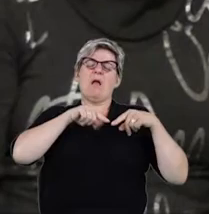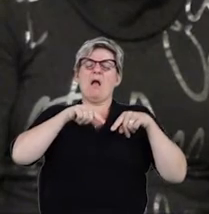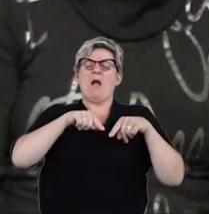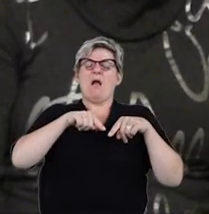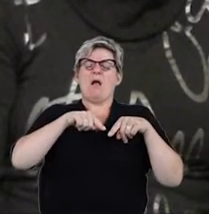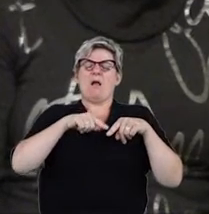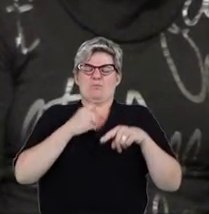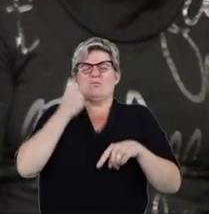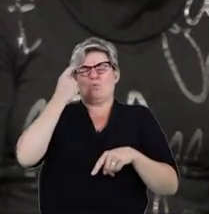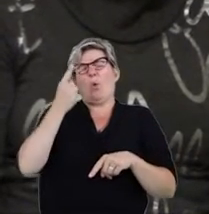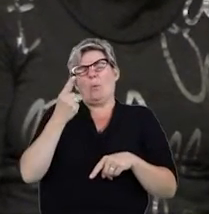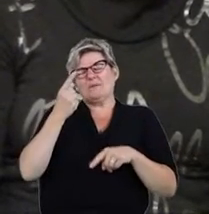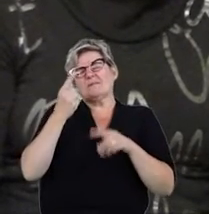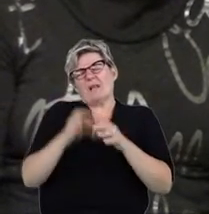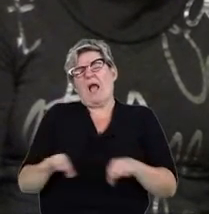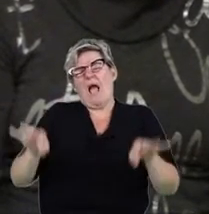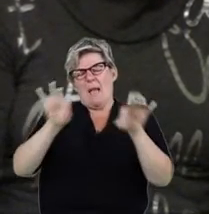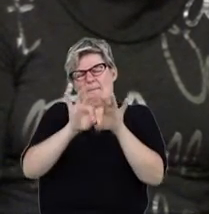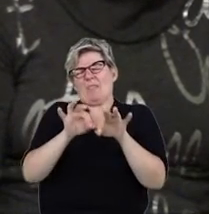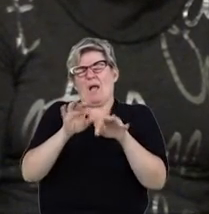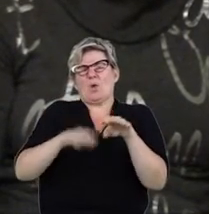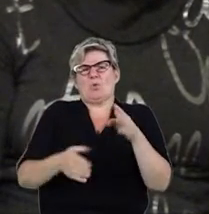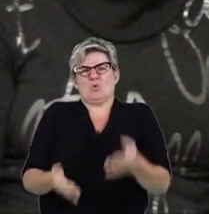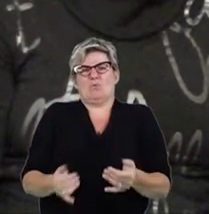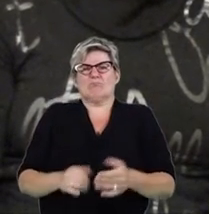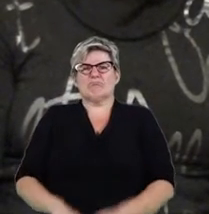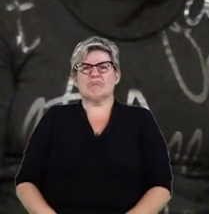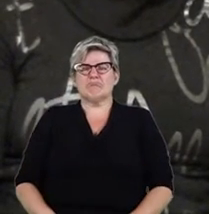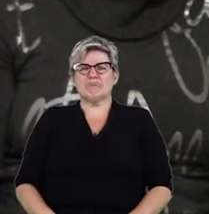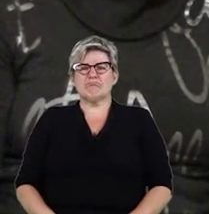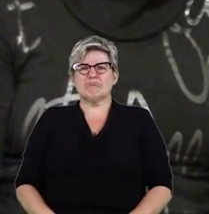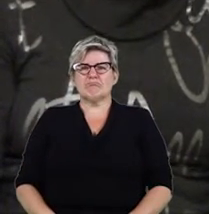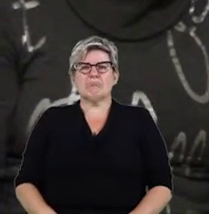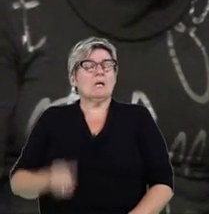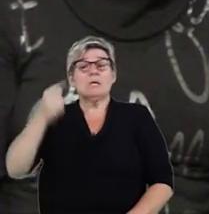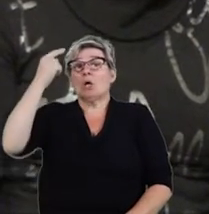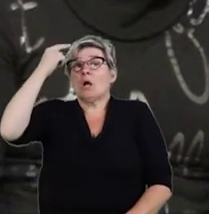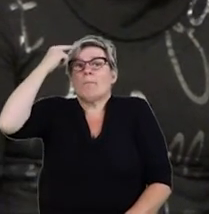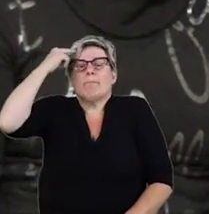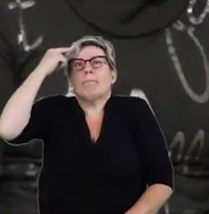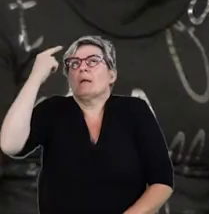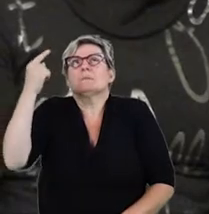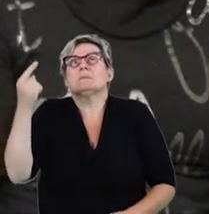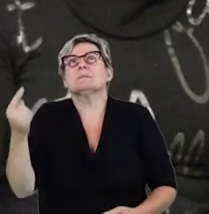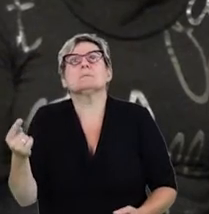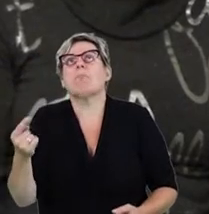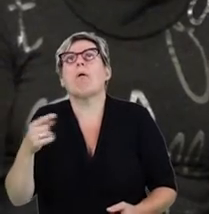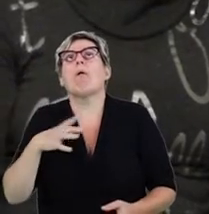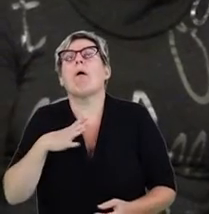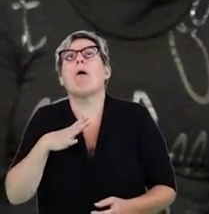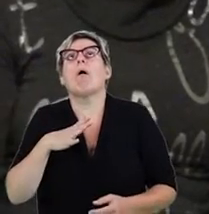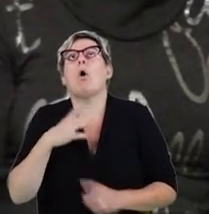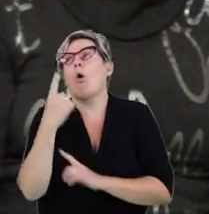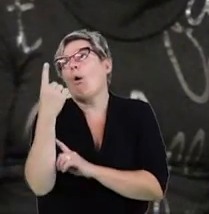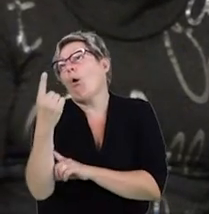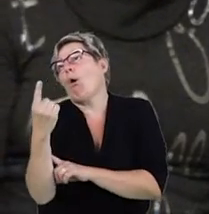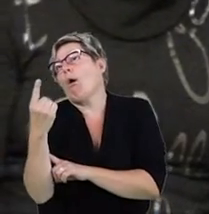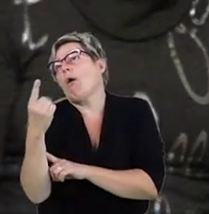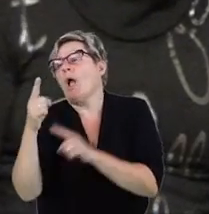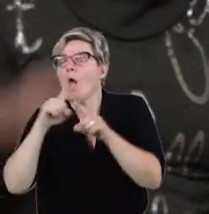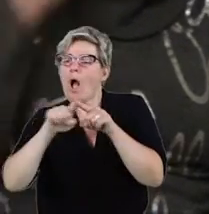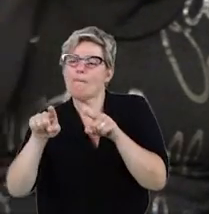je regrette de ne pas avoir compris que c'était si important que ça, la LSQ. Puis je pense pas que l'un empêche